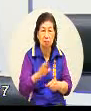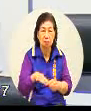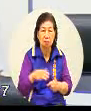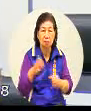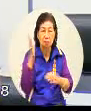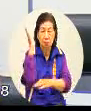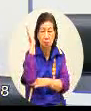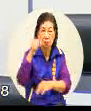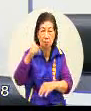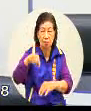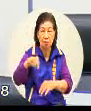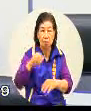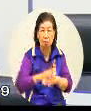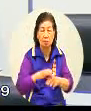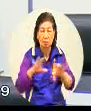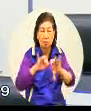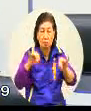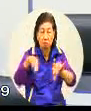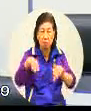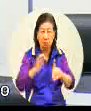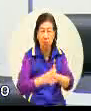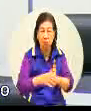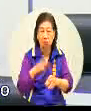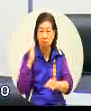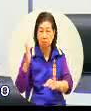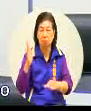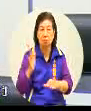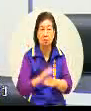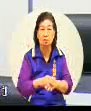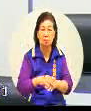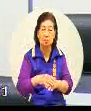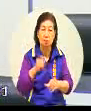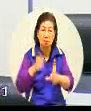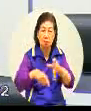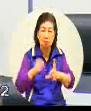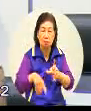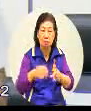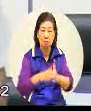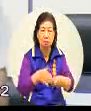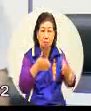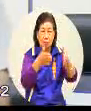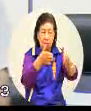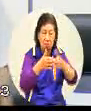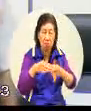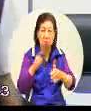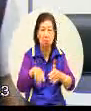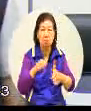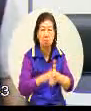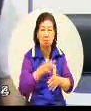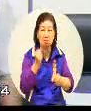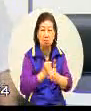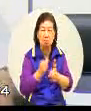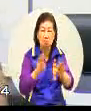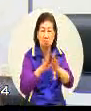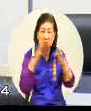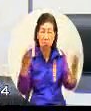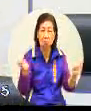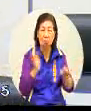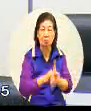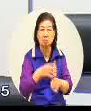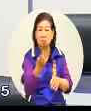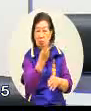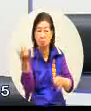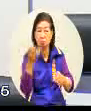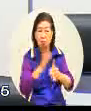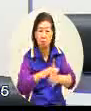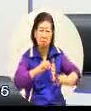吼，地方我就无可能去做啦。啊，厂商坚持要做，哎、欸，要安怎？叫你抗争尔，输赢尔。决定发生闹会